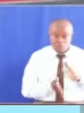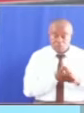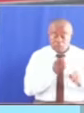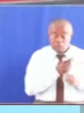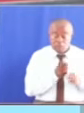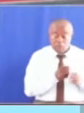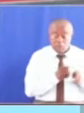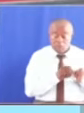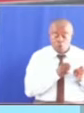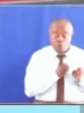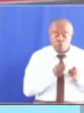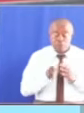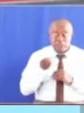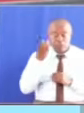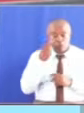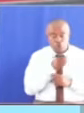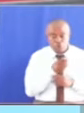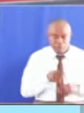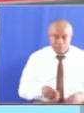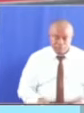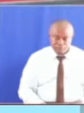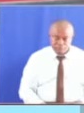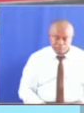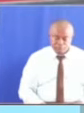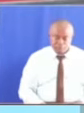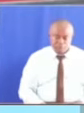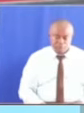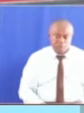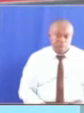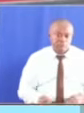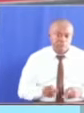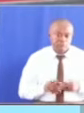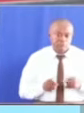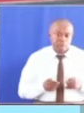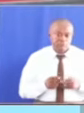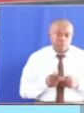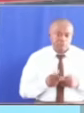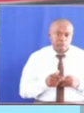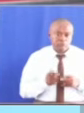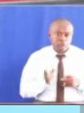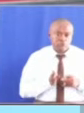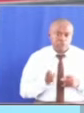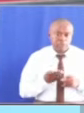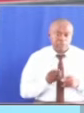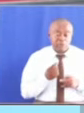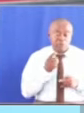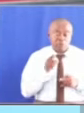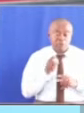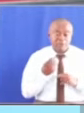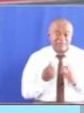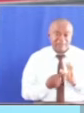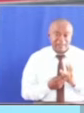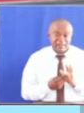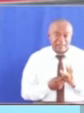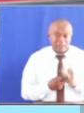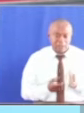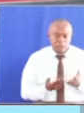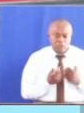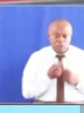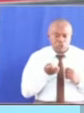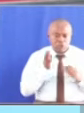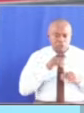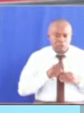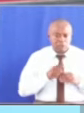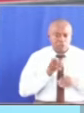katika hospitali ya Bombo. Si hivyo tu, tumetenga pia bilioni 1.6 ili kuweza kumalizia ujenzi